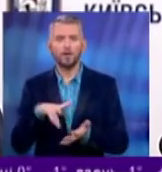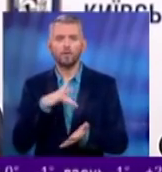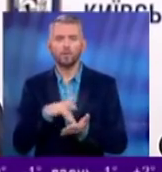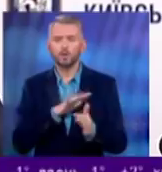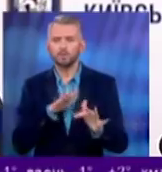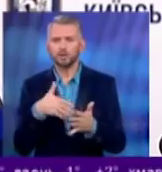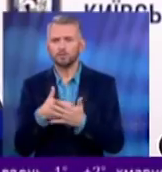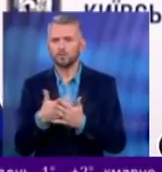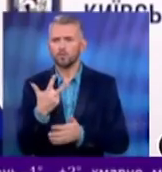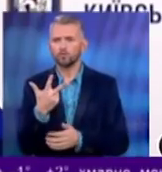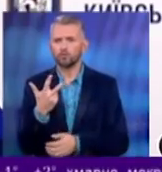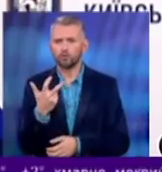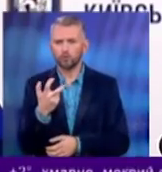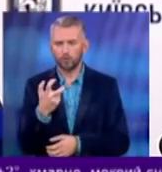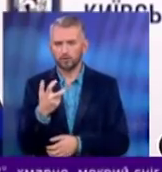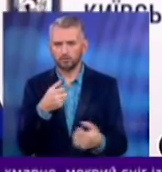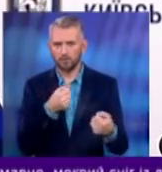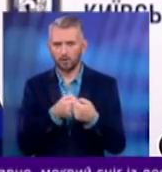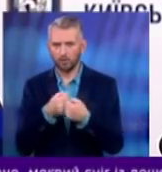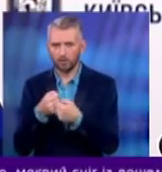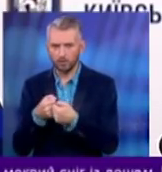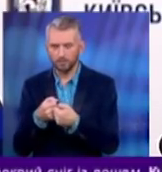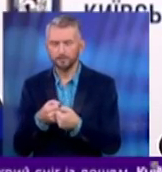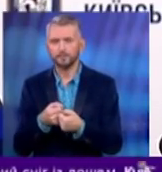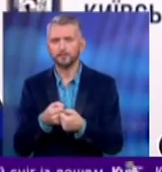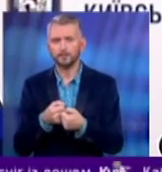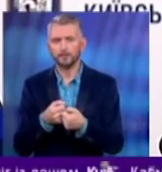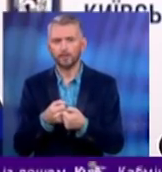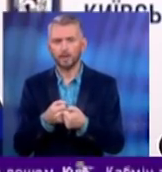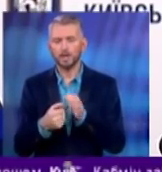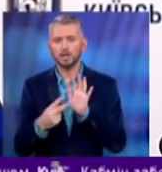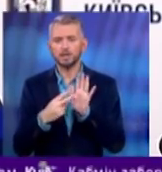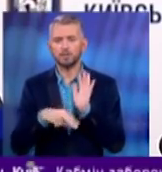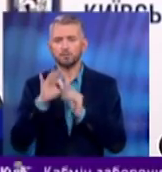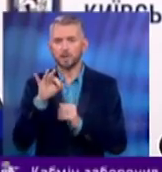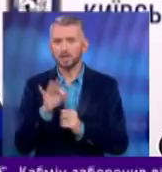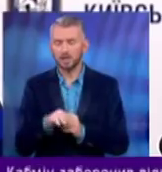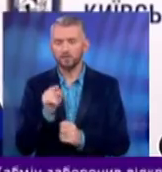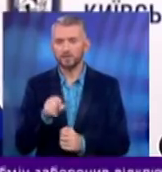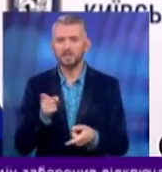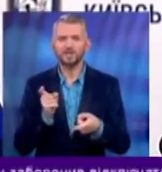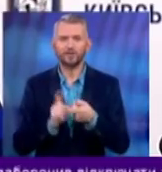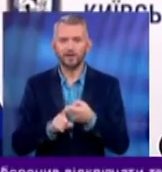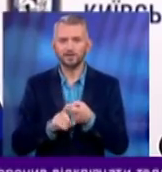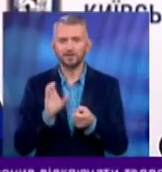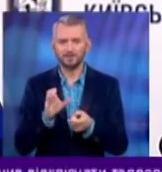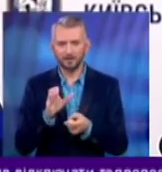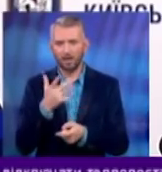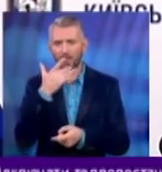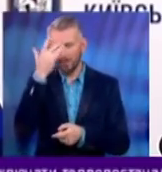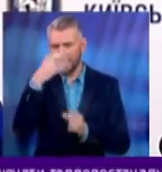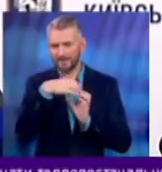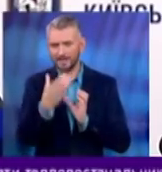відбувалося порядка 300 дорожньо-транспортних происшествий. 70% із них зв'язані з літньою резиною,